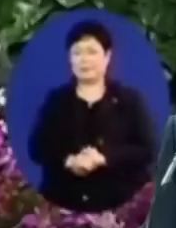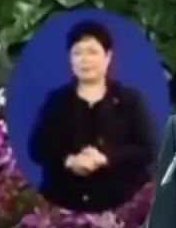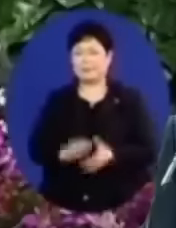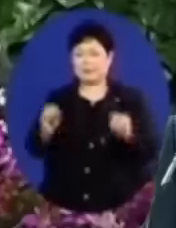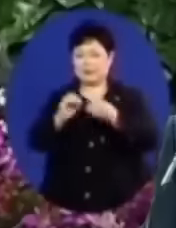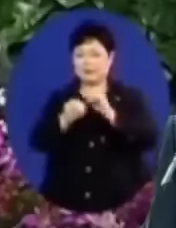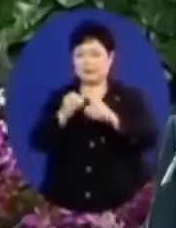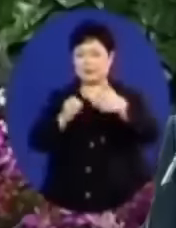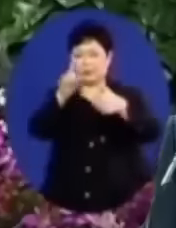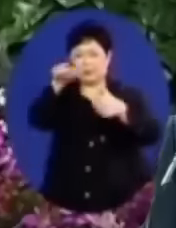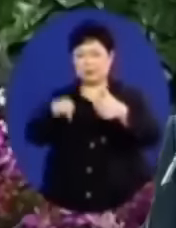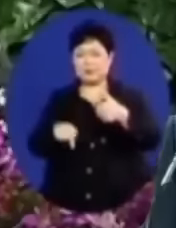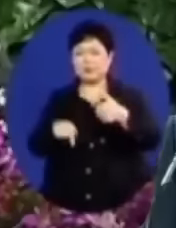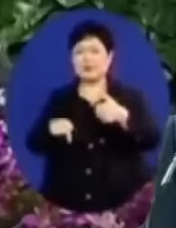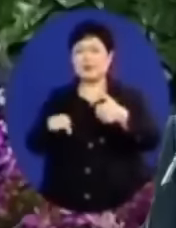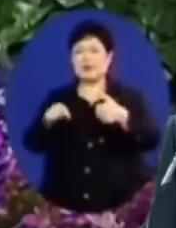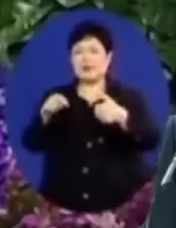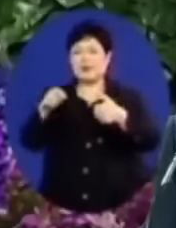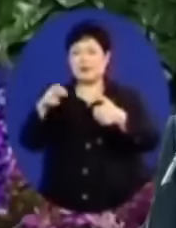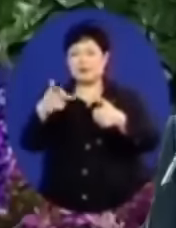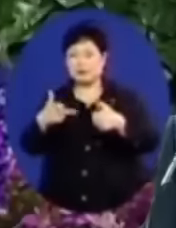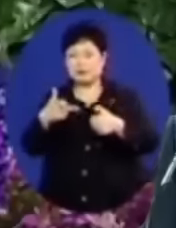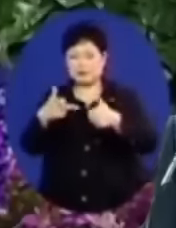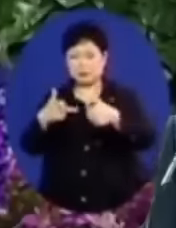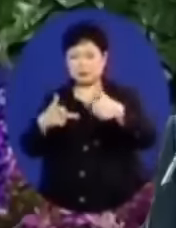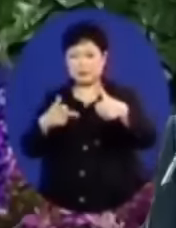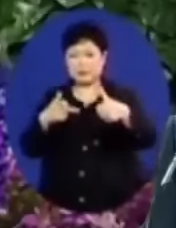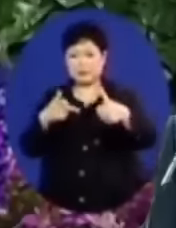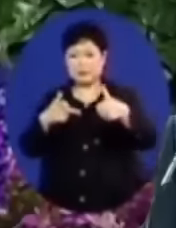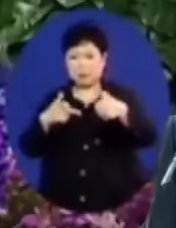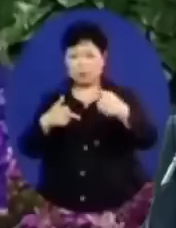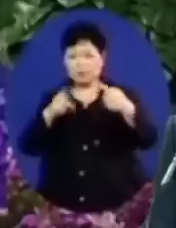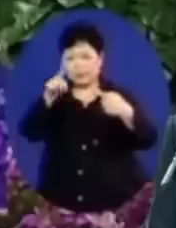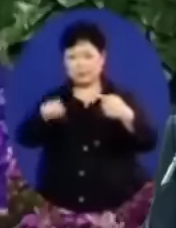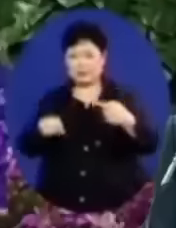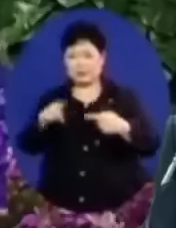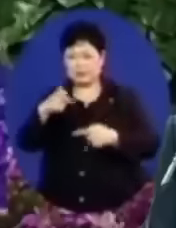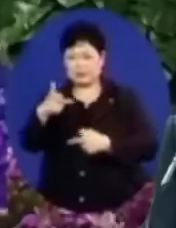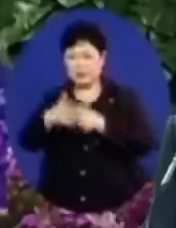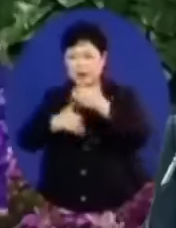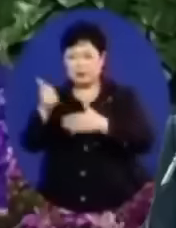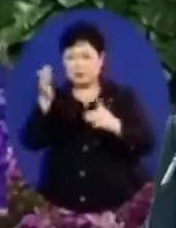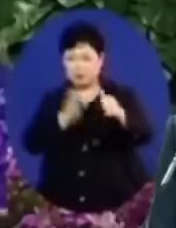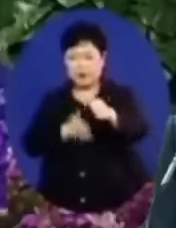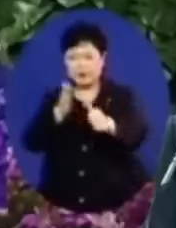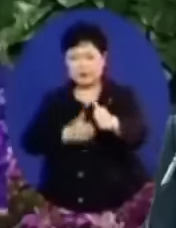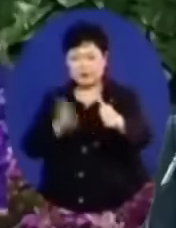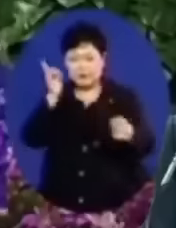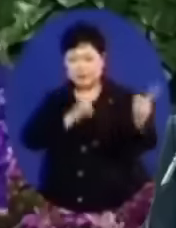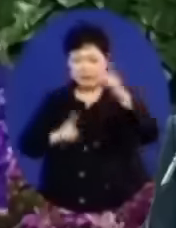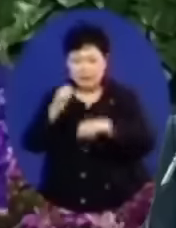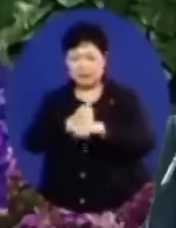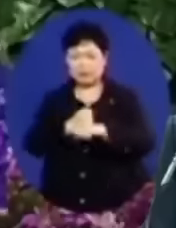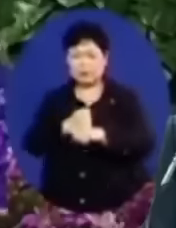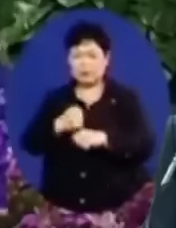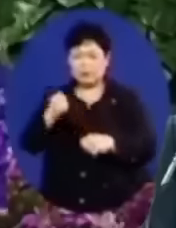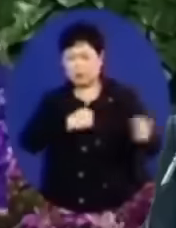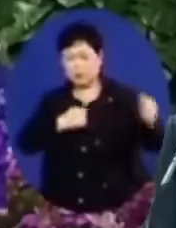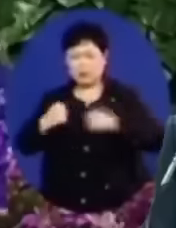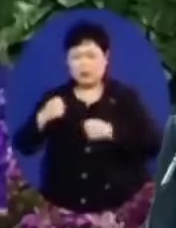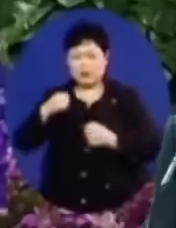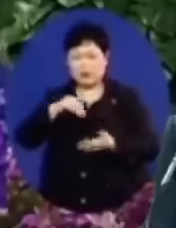시편 51편 17절에 하나님께서 구하시는 제사는 상한 심령이라 하나님이여 상하고 통회하는 마음을